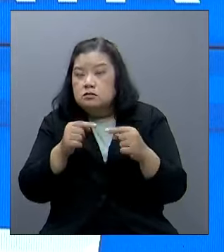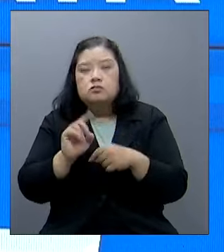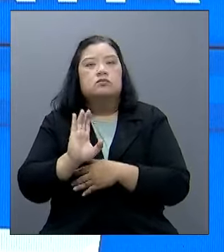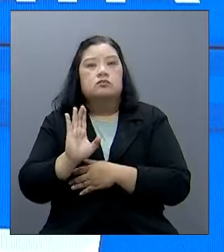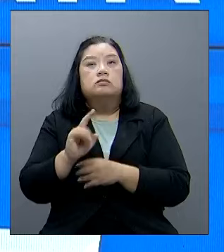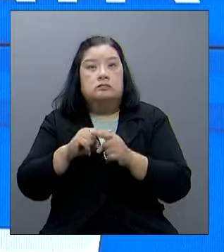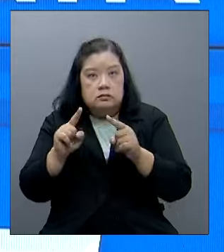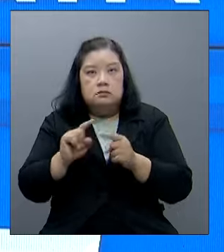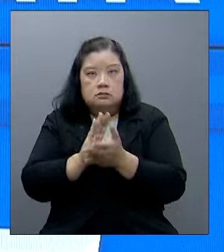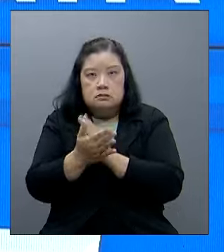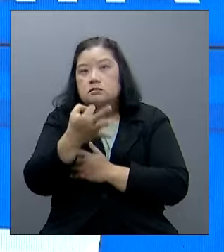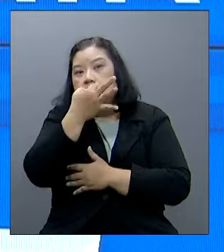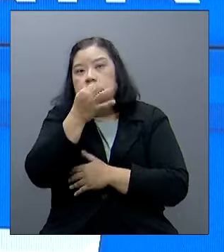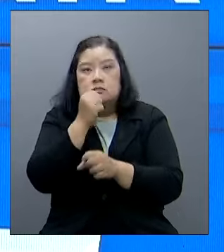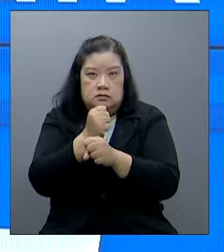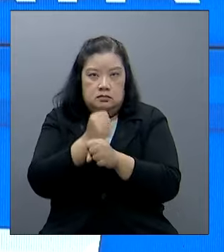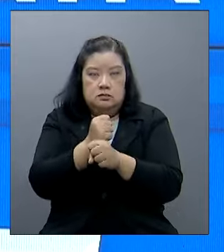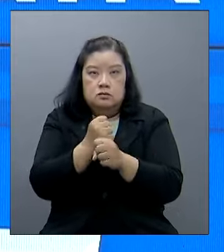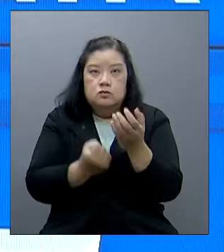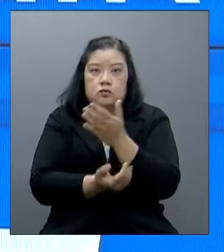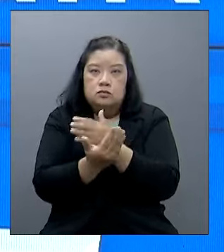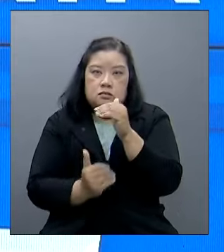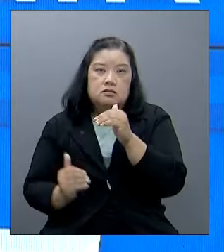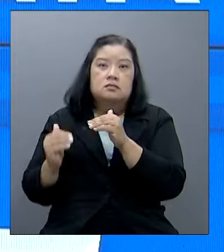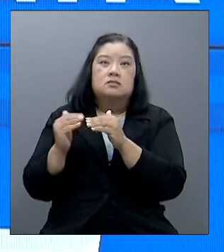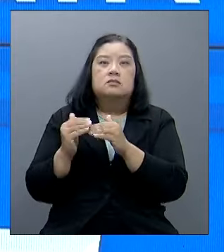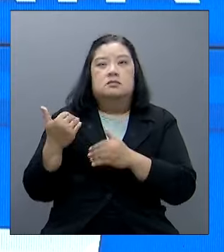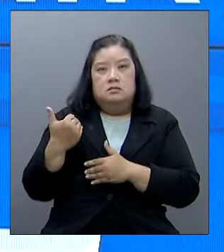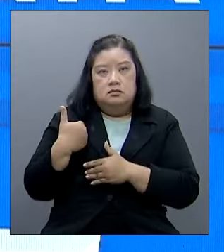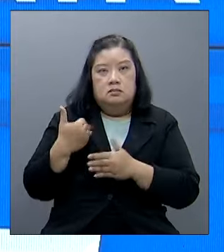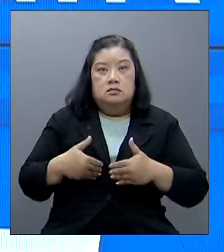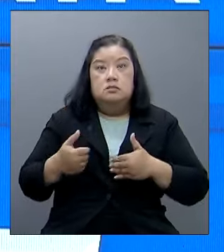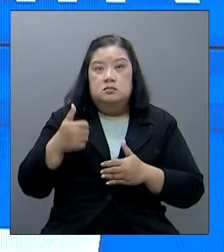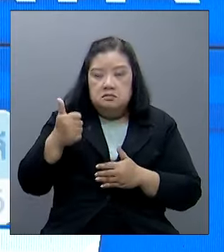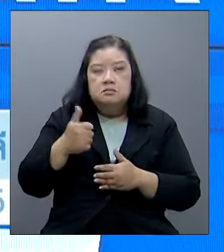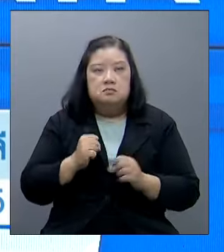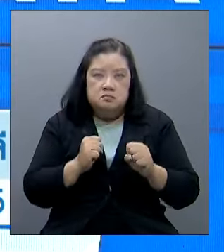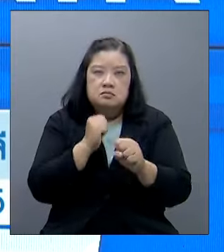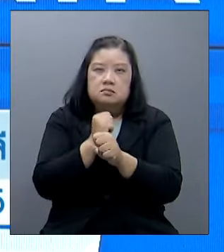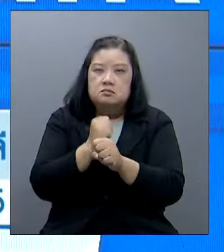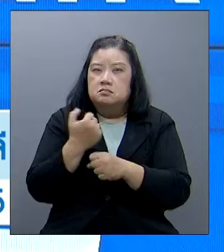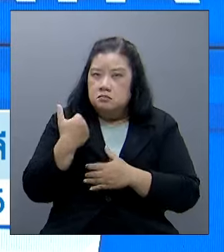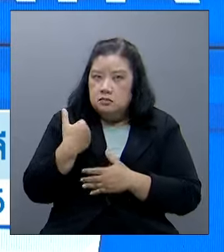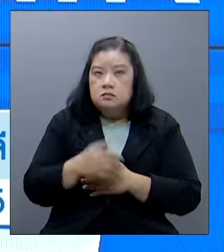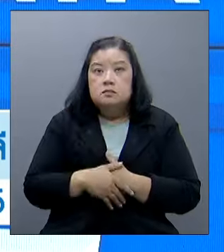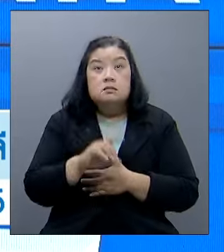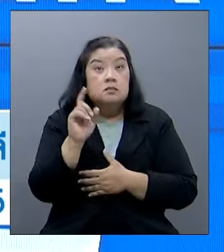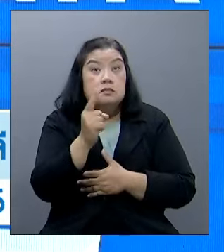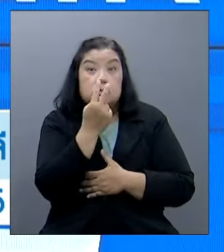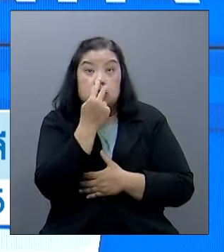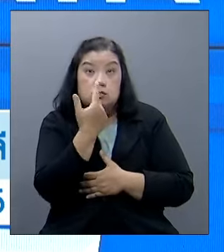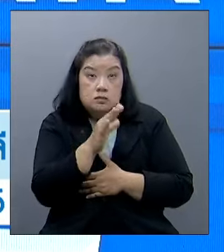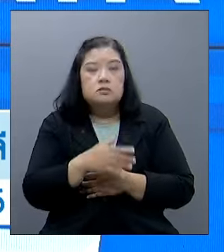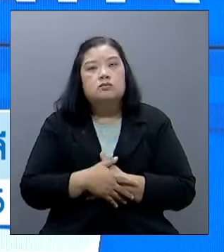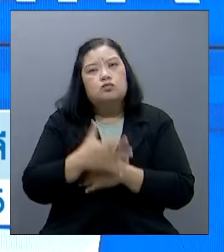เพื่อเป็นการลดความเหลื่อมล้ำตรงนี้ทำให้น้องๆนั้นมีทั้งความหวังแล้วก็มีทั้งพลังด้วยและสำหรับคุณผู้ชมถ้าเกิดว่าดูติดตามแล้วสนใ